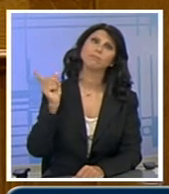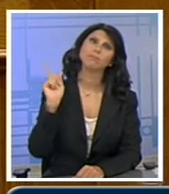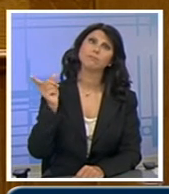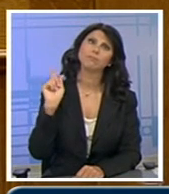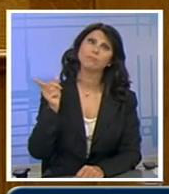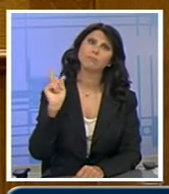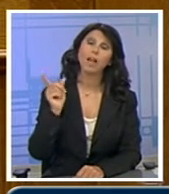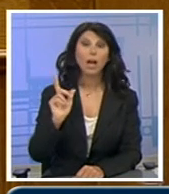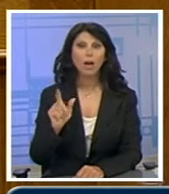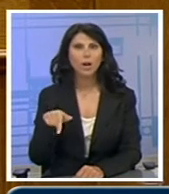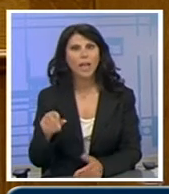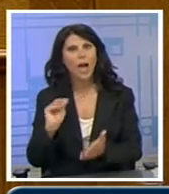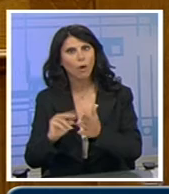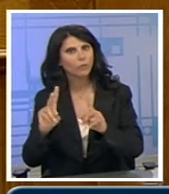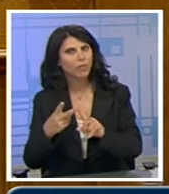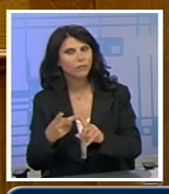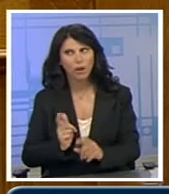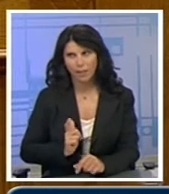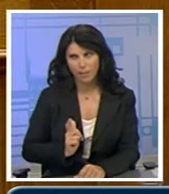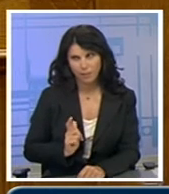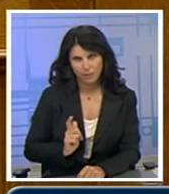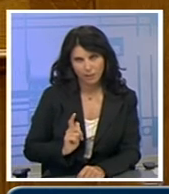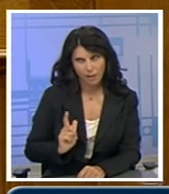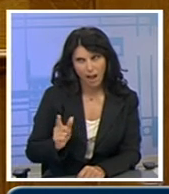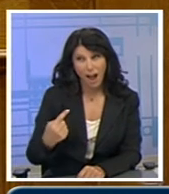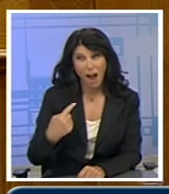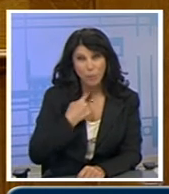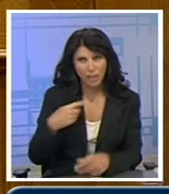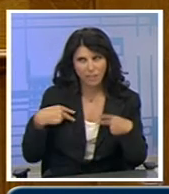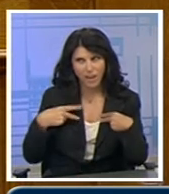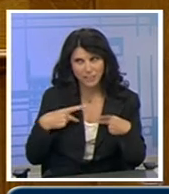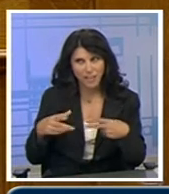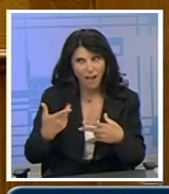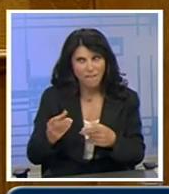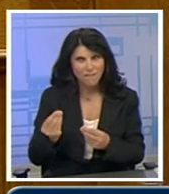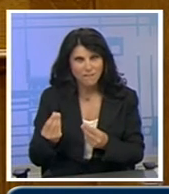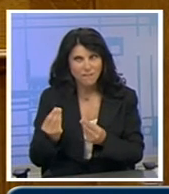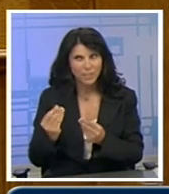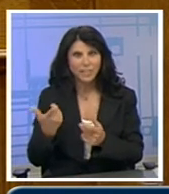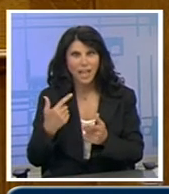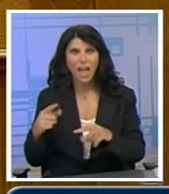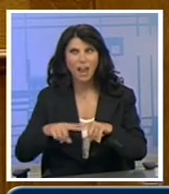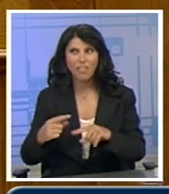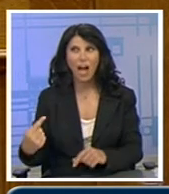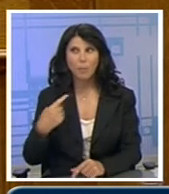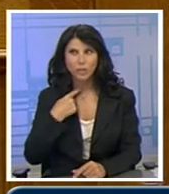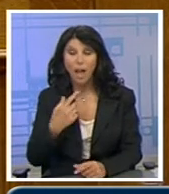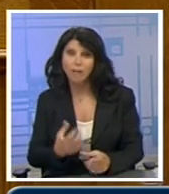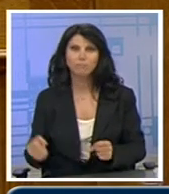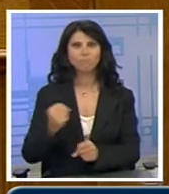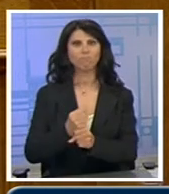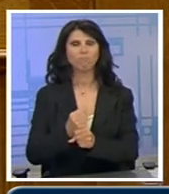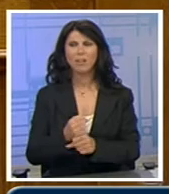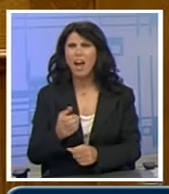αλλά καιροφυλακτεί περιμένοντας την αποτυχία της κυβέρνησης και την αποτυχία της χώρας που θα είναι ένα